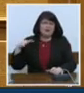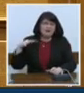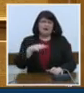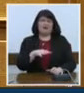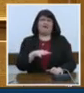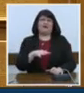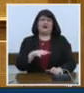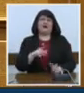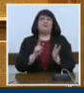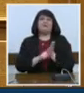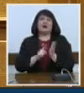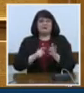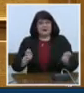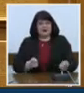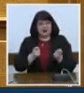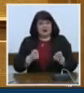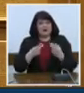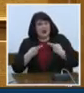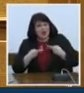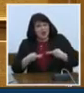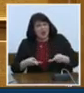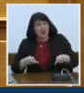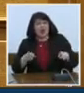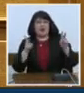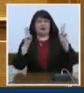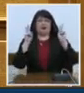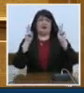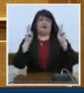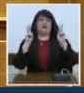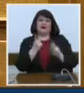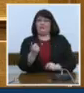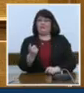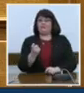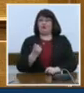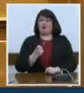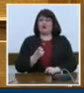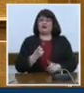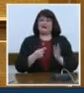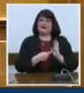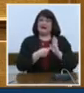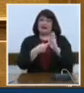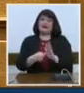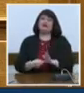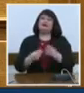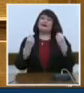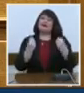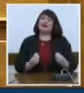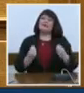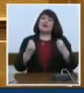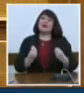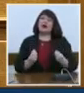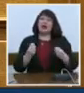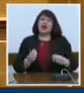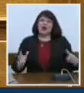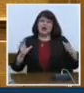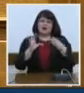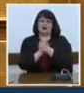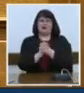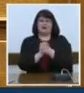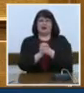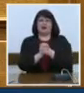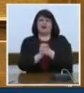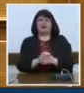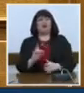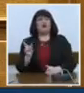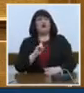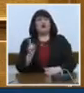απελευθέρωσης. Με άλλα λόγια, είναι μια πρόκληση να αναδείξουμε τελικά τα καλύτερα στοιχεία μας, αυτά που μας ενώνουν, όχι αυτά που